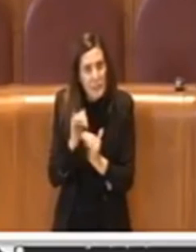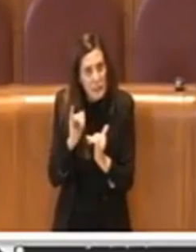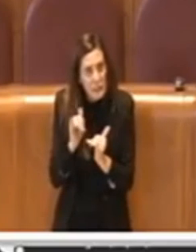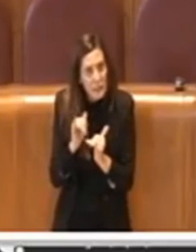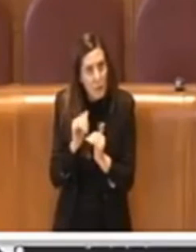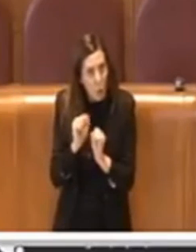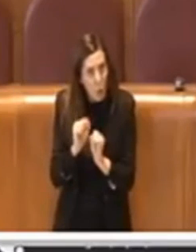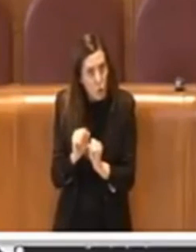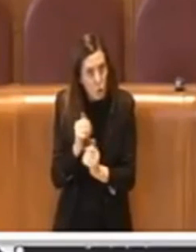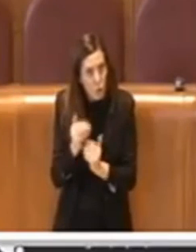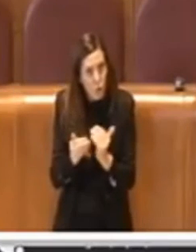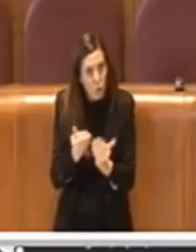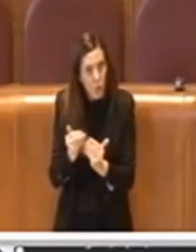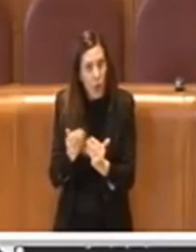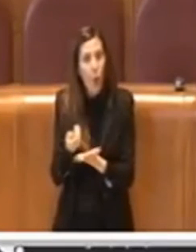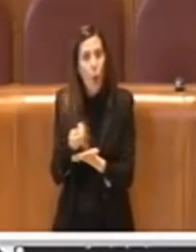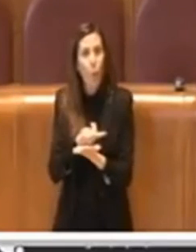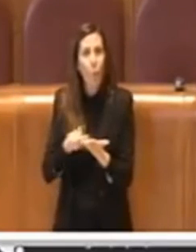I